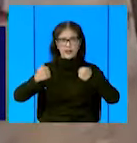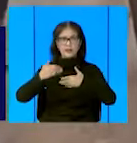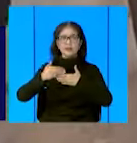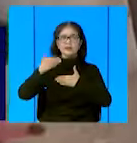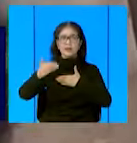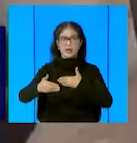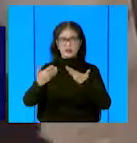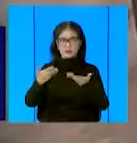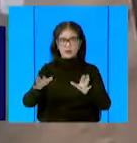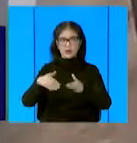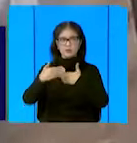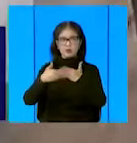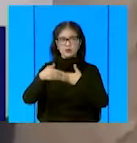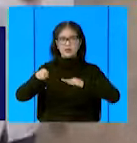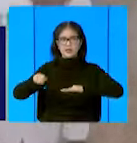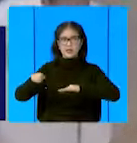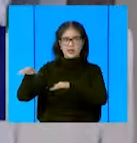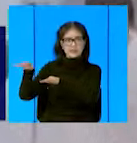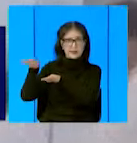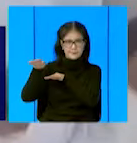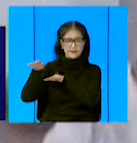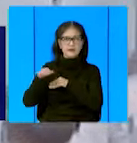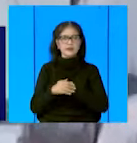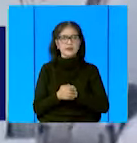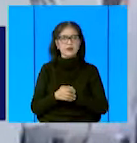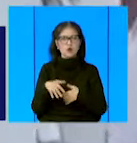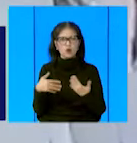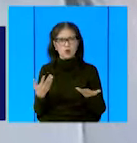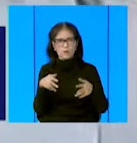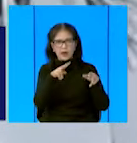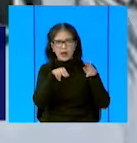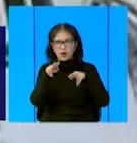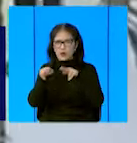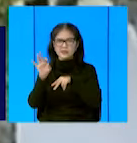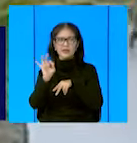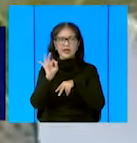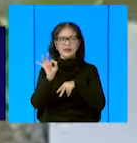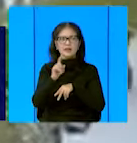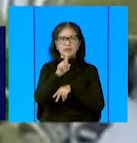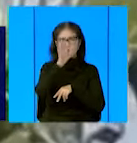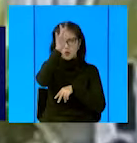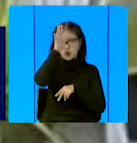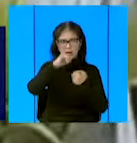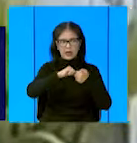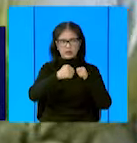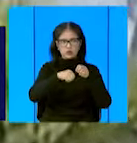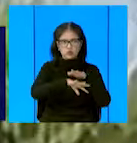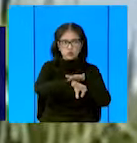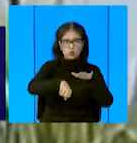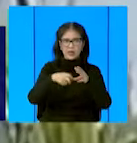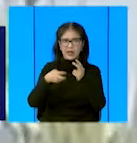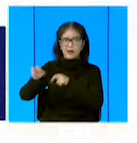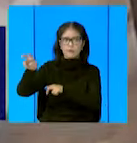Negeri Sarolangun, Jambi. Memanfaatkan longgarnya pengawasan, Sandit, salah satu tahanan kasus pencurian, kabur masuk